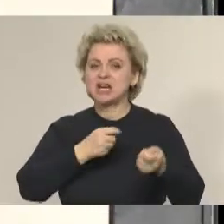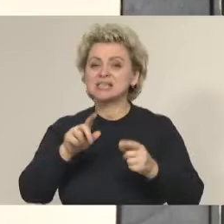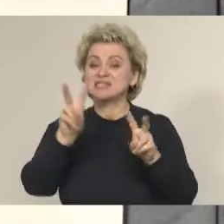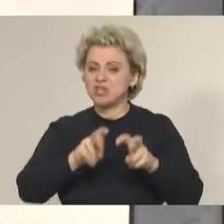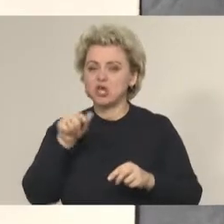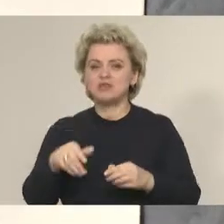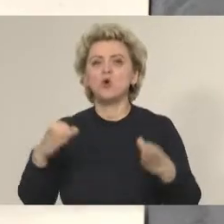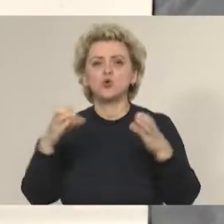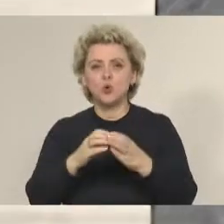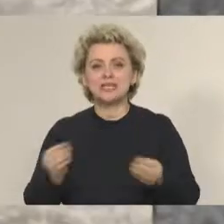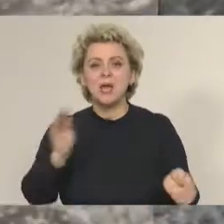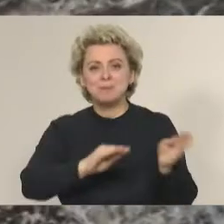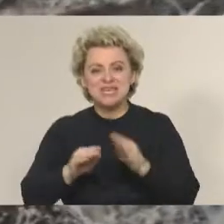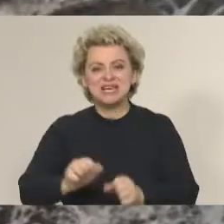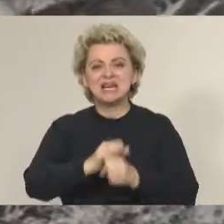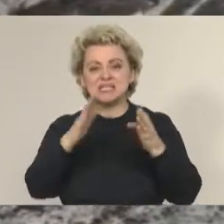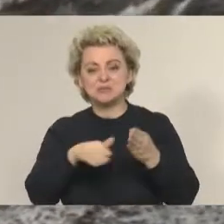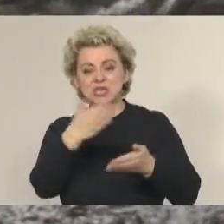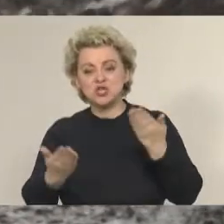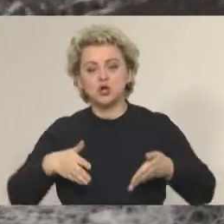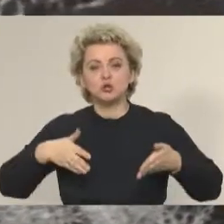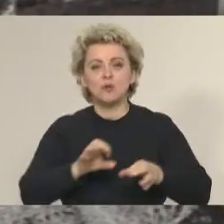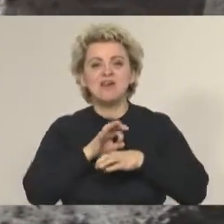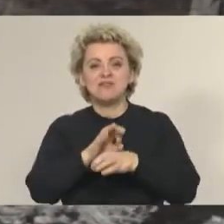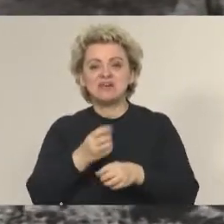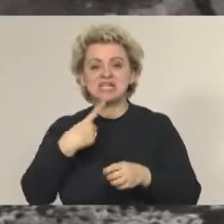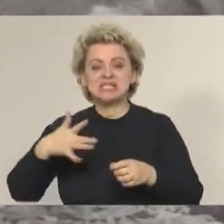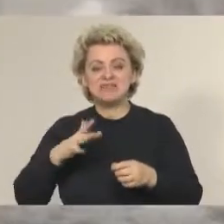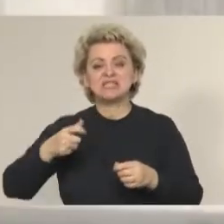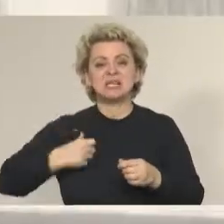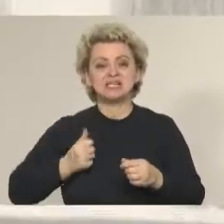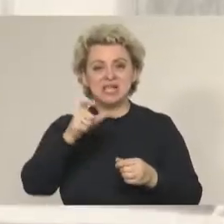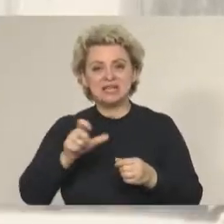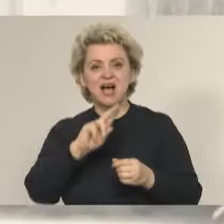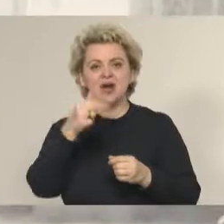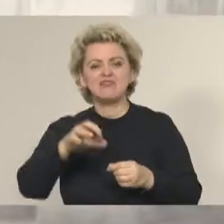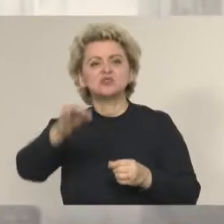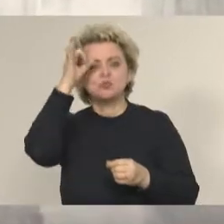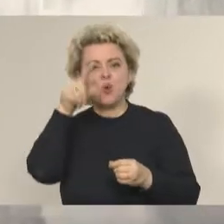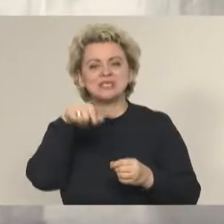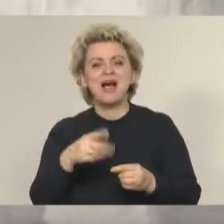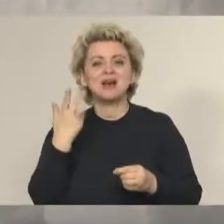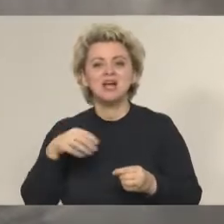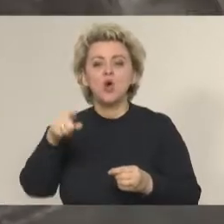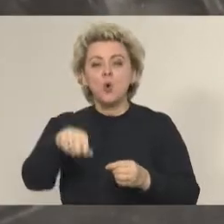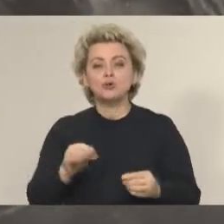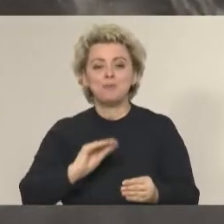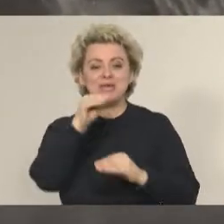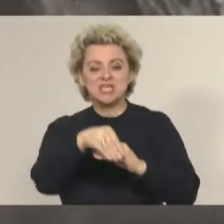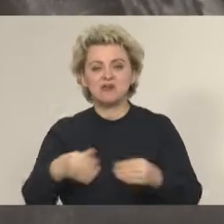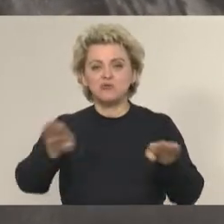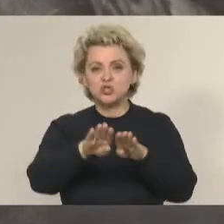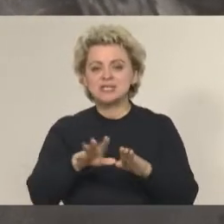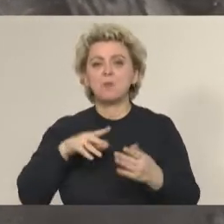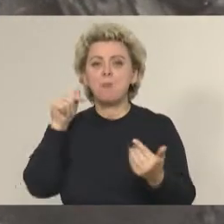Его разведрота минировала и разминировала тропы, выводила советских солдат на караваны. Вспоминает, как в Джалалабаде минировал участок и